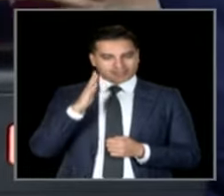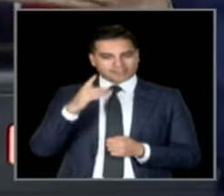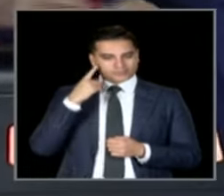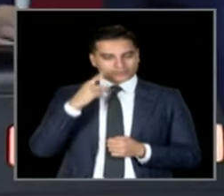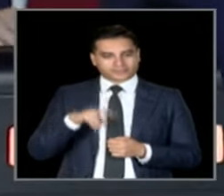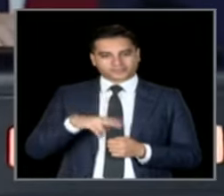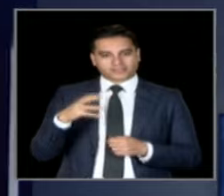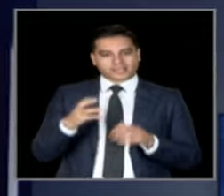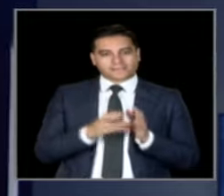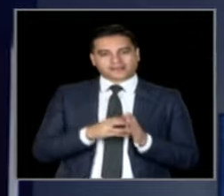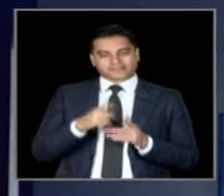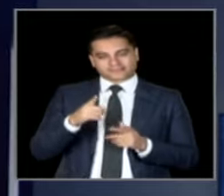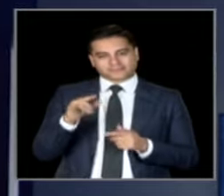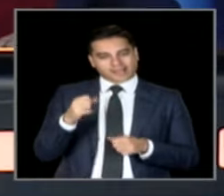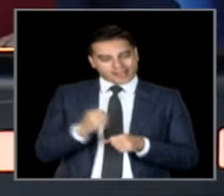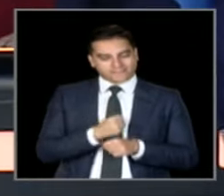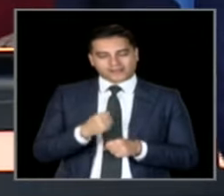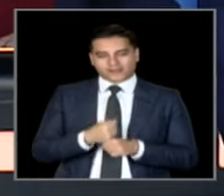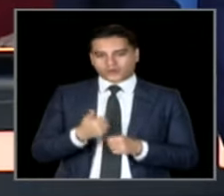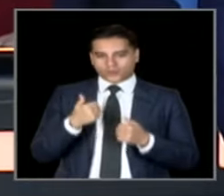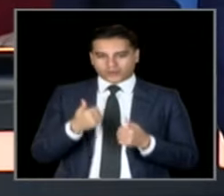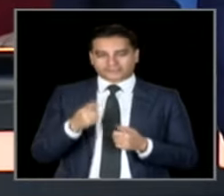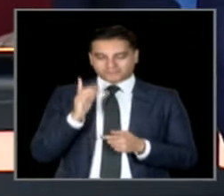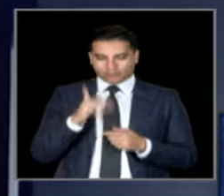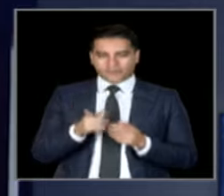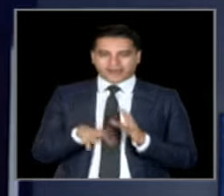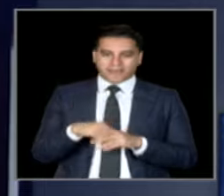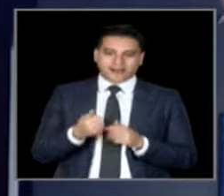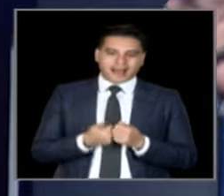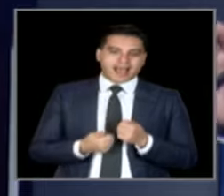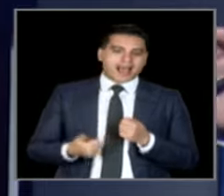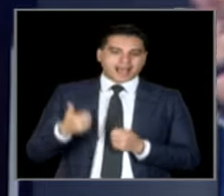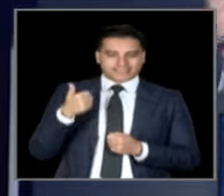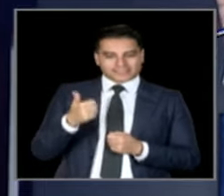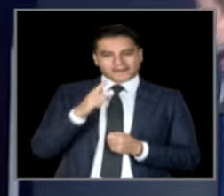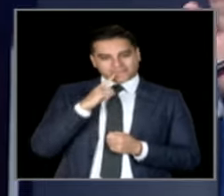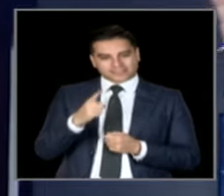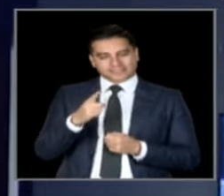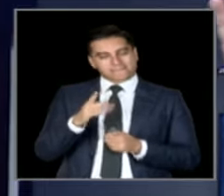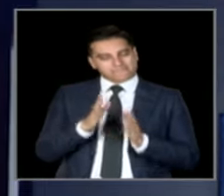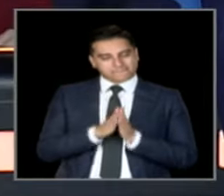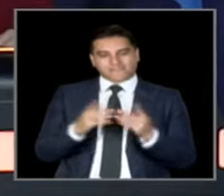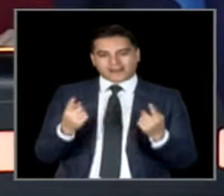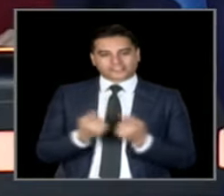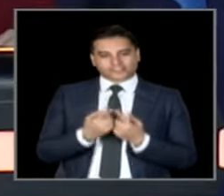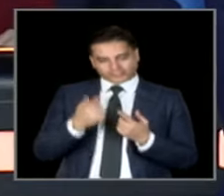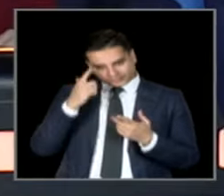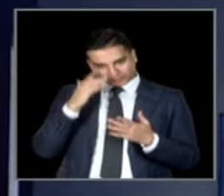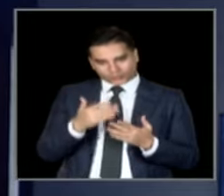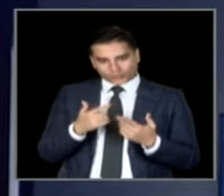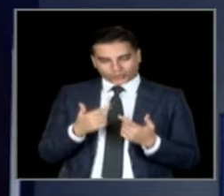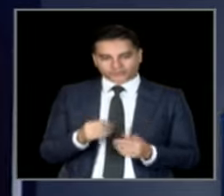ولكن انا شايف ان اللي انت عملته كويس جدا. كان طبعا ممكن تعمل احسن من كده، ولكن فعلا معلش تمام كويس